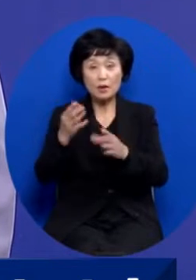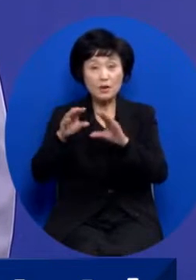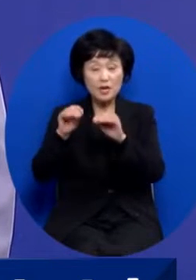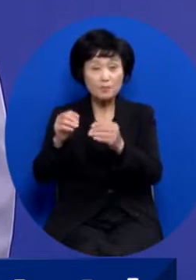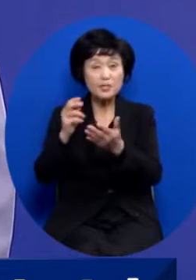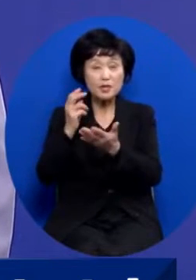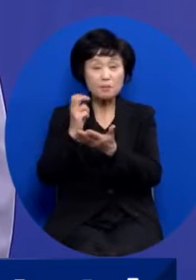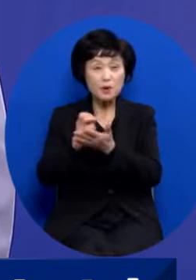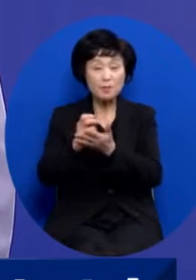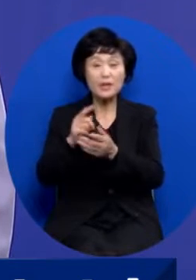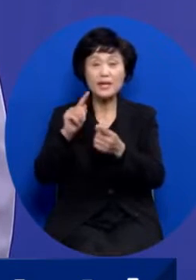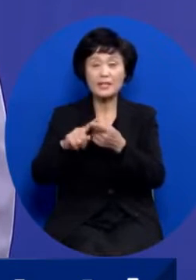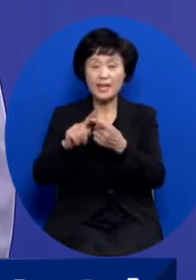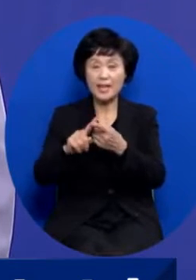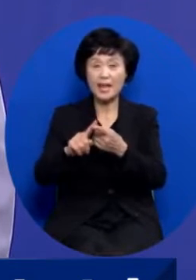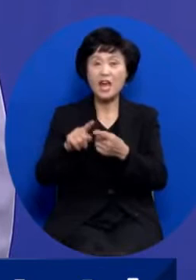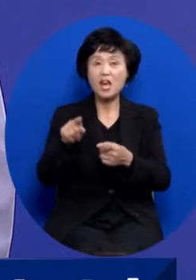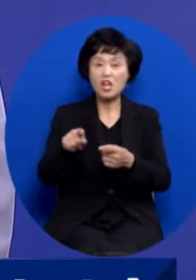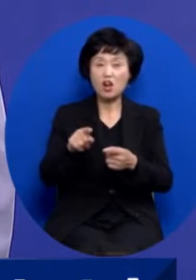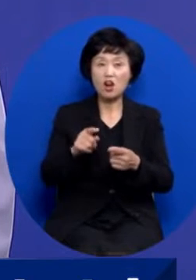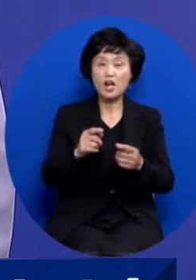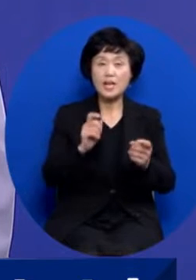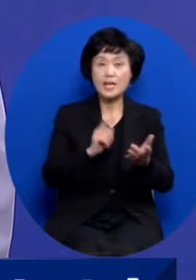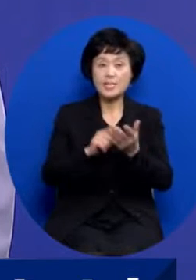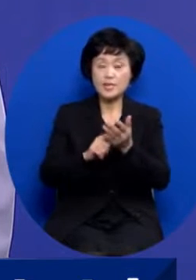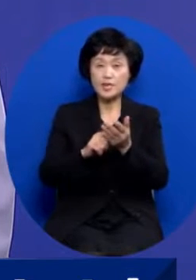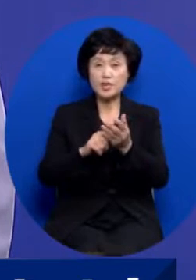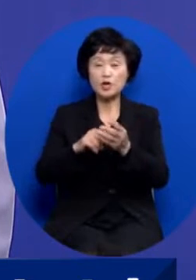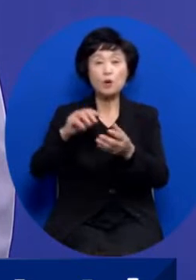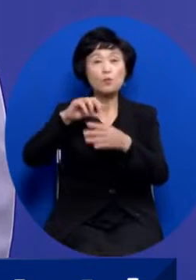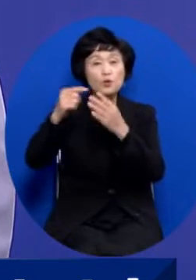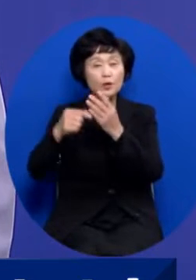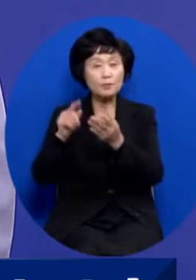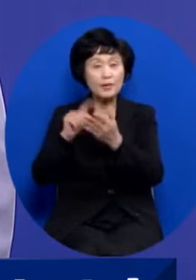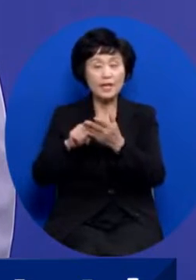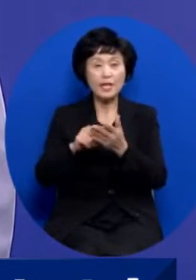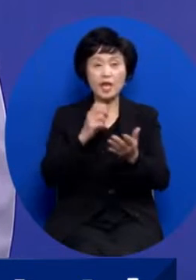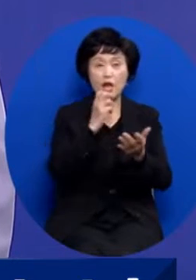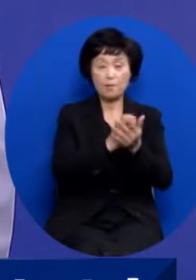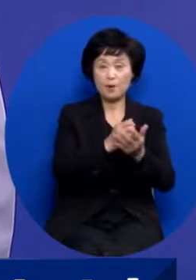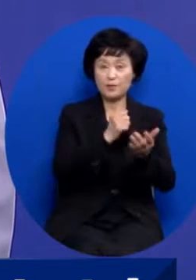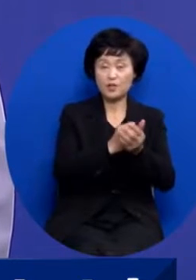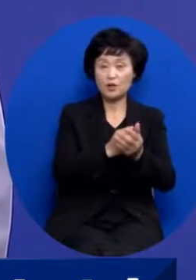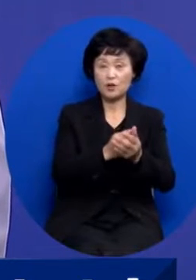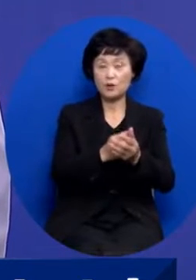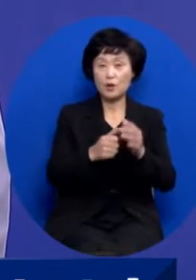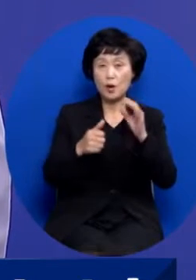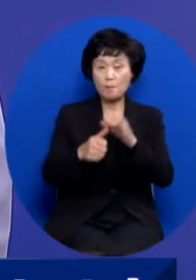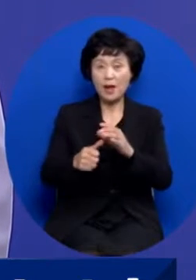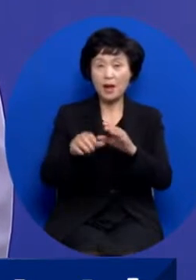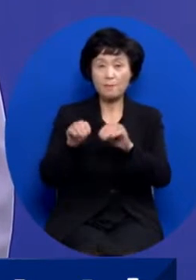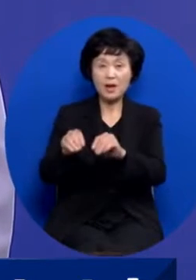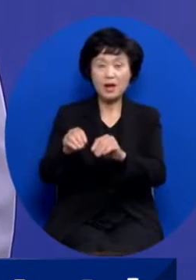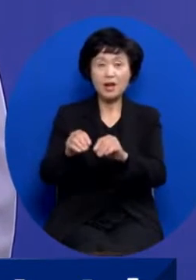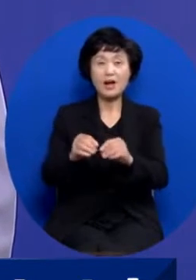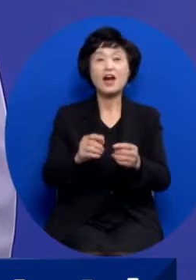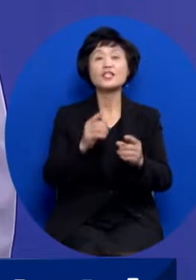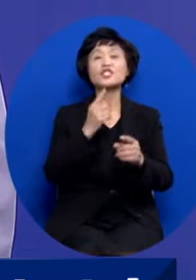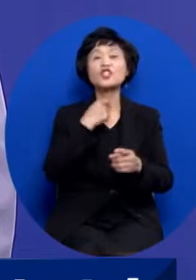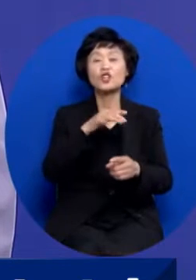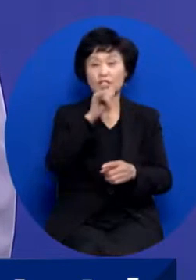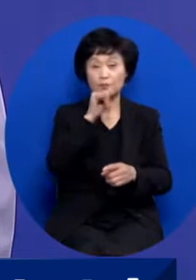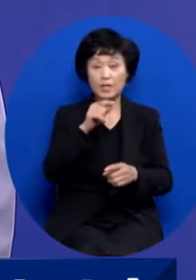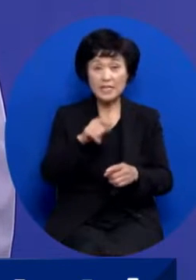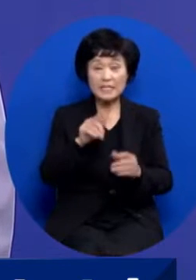주제로 방영했던 긴급 대담 프로그램에 대해 법정 제재 주의를 결정한 바 있습니다. 이 같은 방심위의 결정에